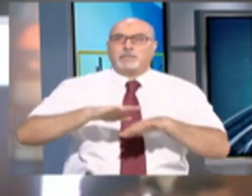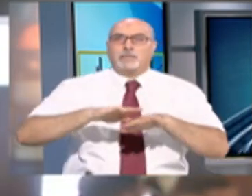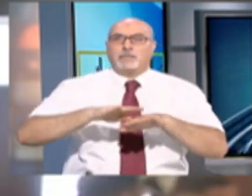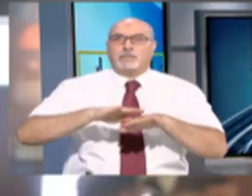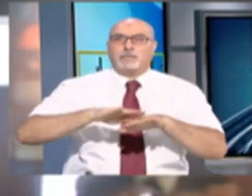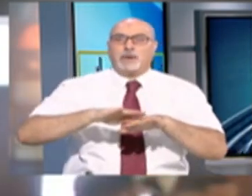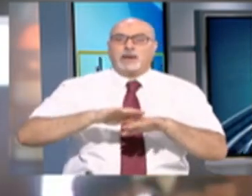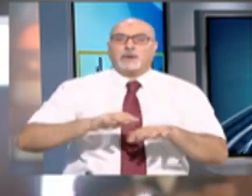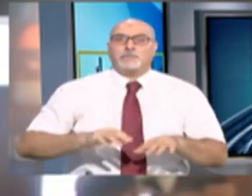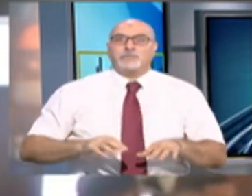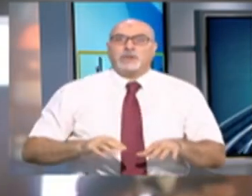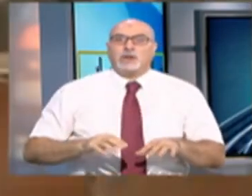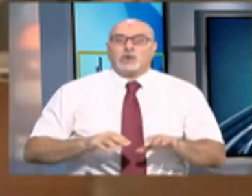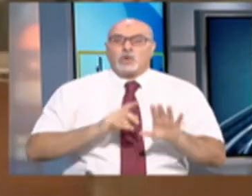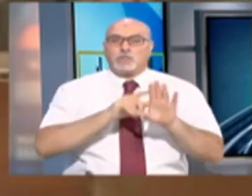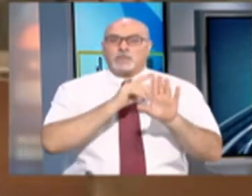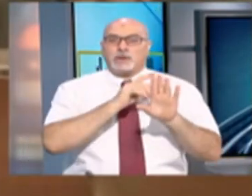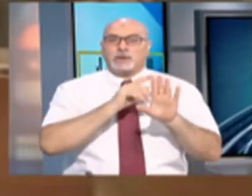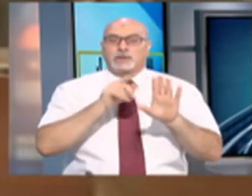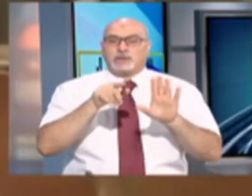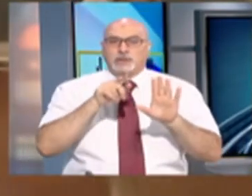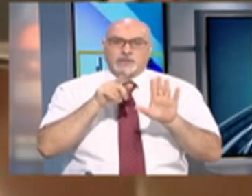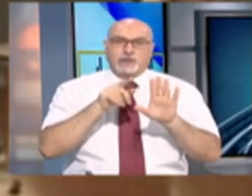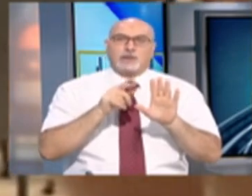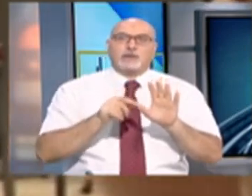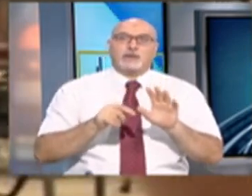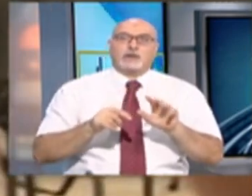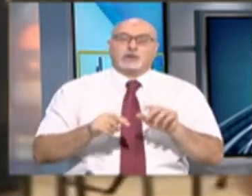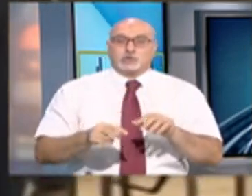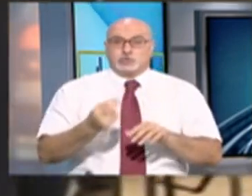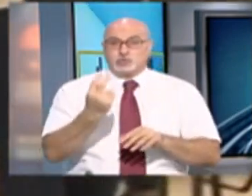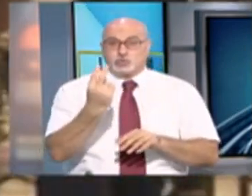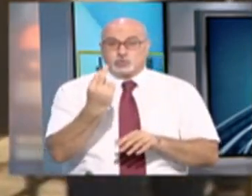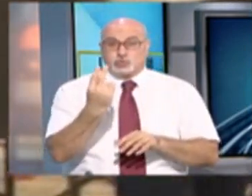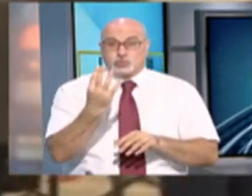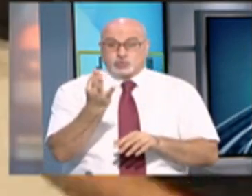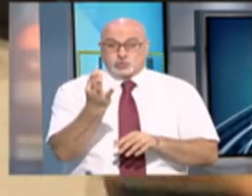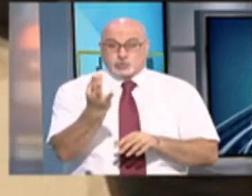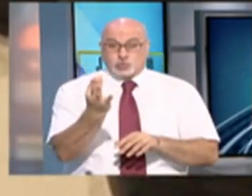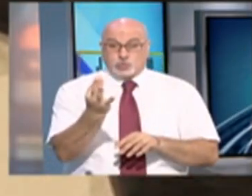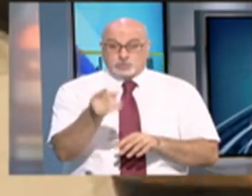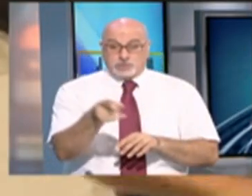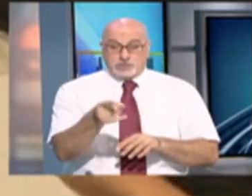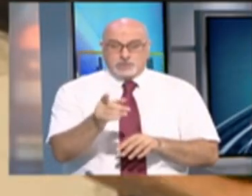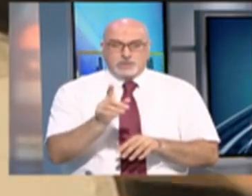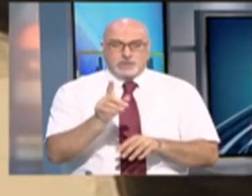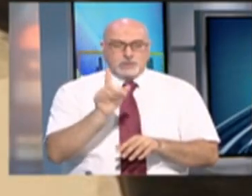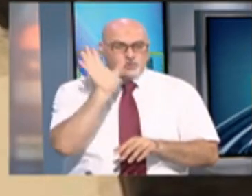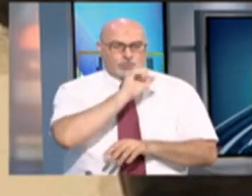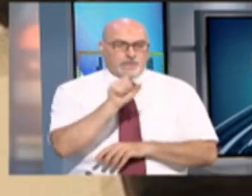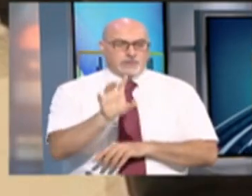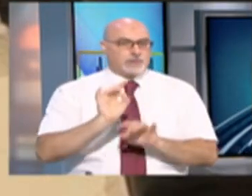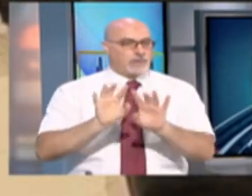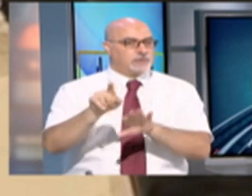السقلي شاعر من القرن الثاني عشر، راح يغنوه ثنائي يعني خلوها مفاجأة، يعني رجل وامرأة راح